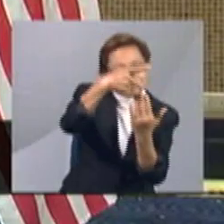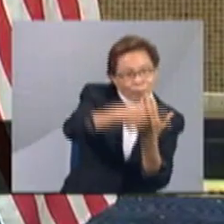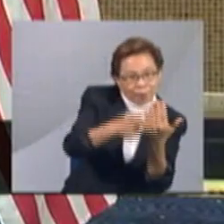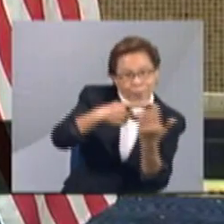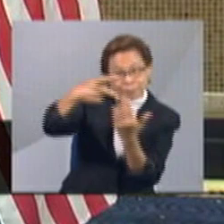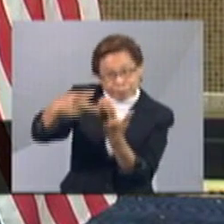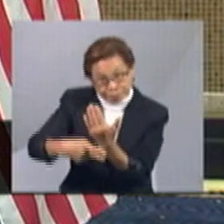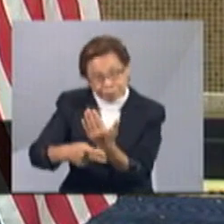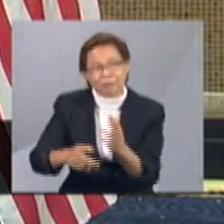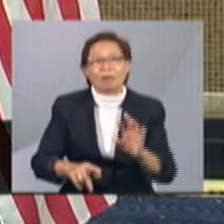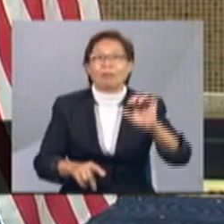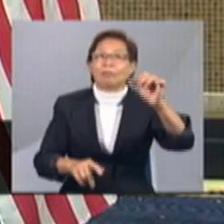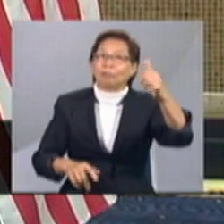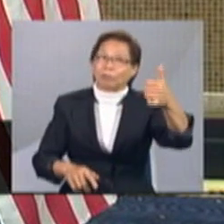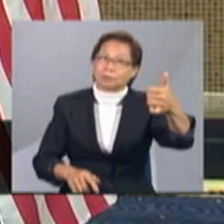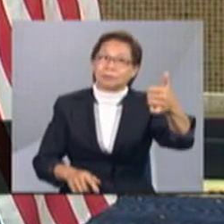Pertama,